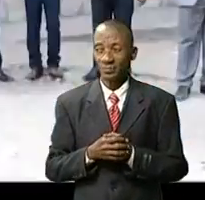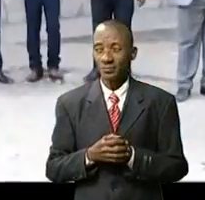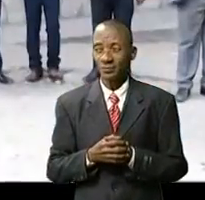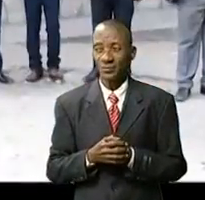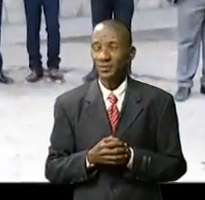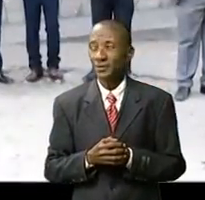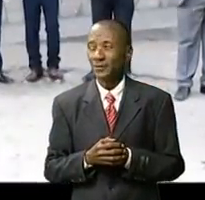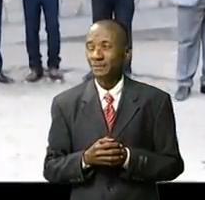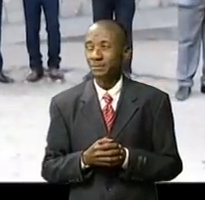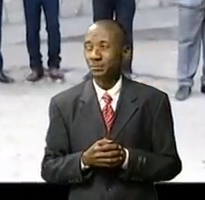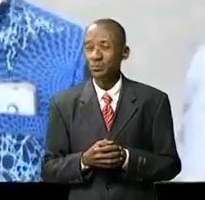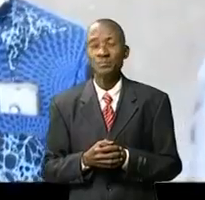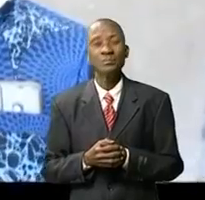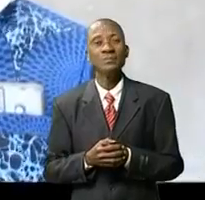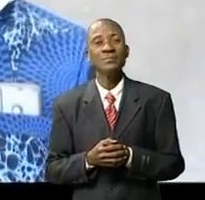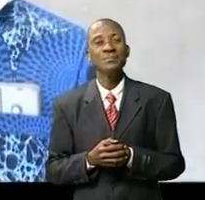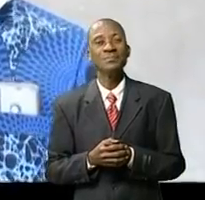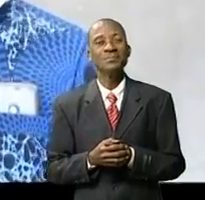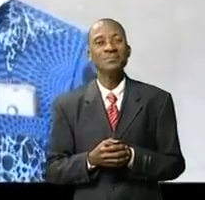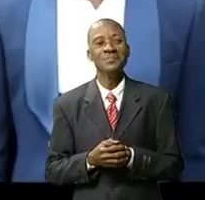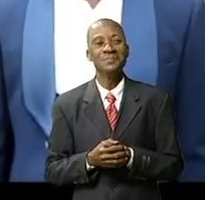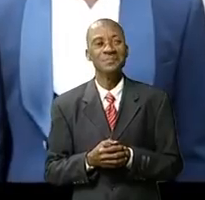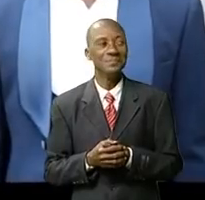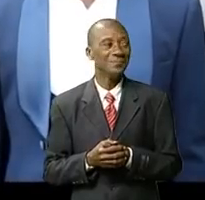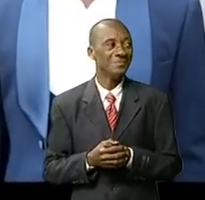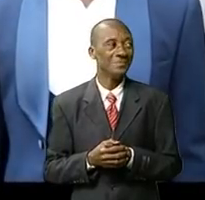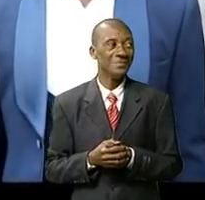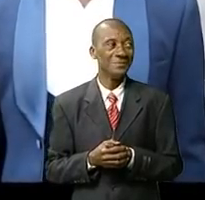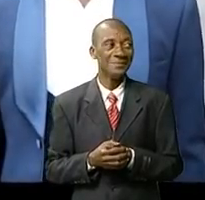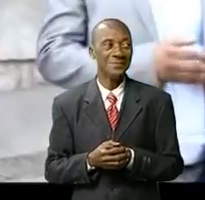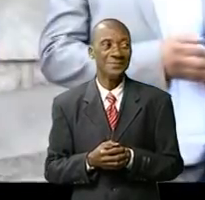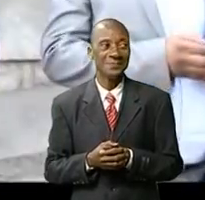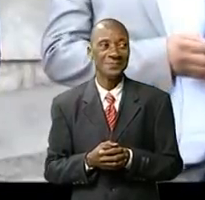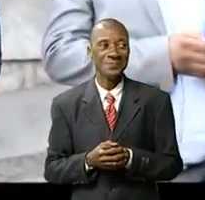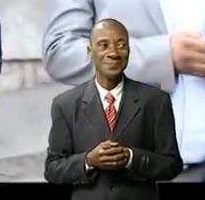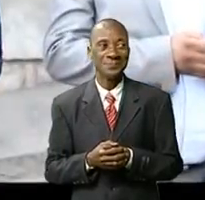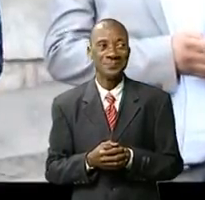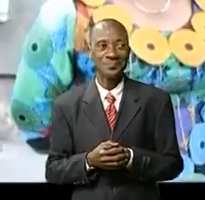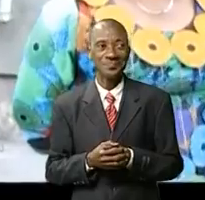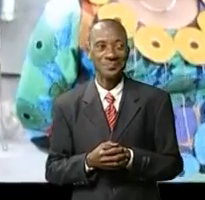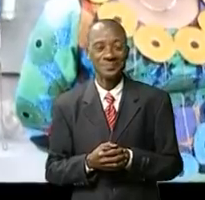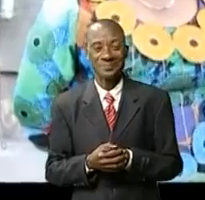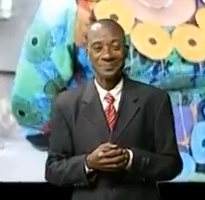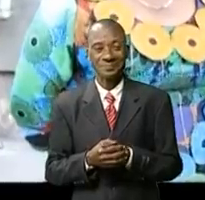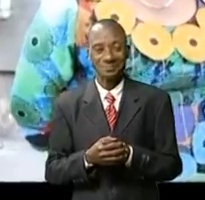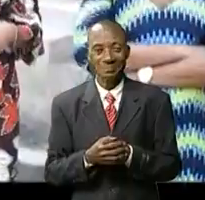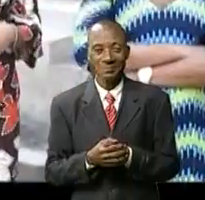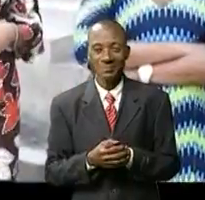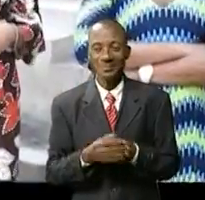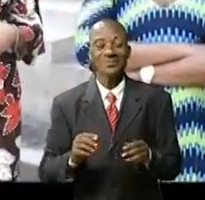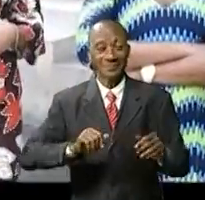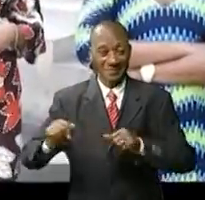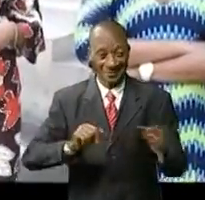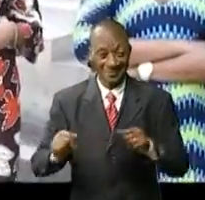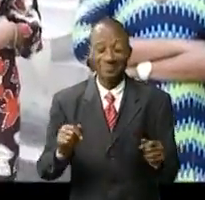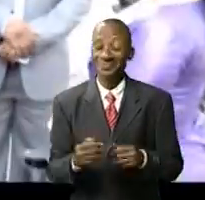jury national des finalistes des instituts techniques d'enseignement médical ce lundi 30 août 2021. Il va durer 4 jours.